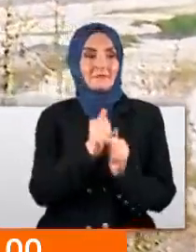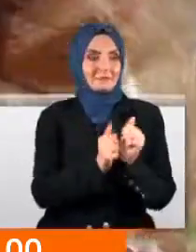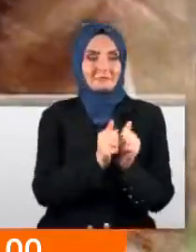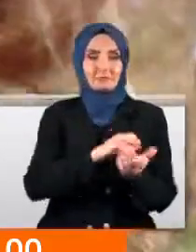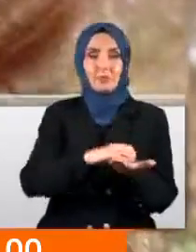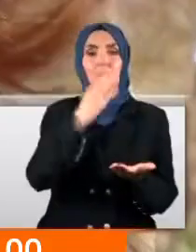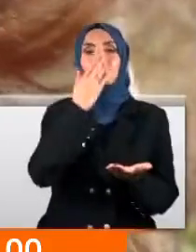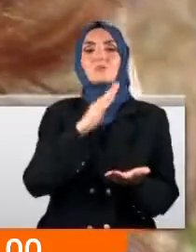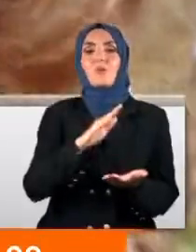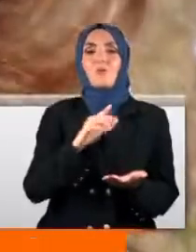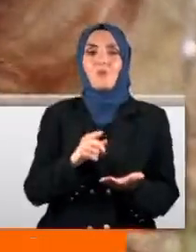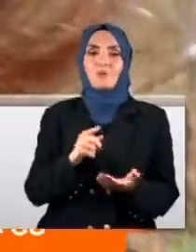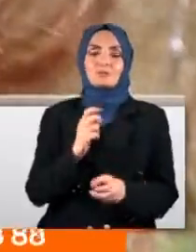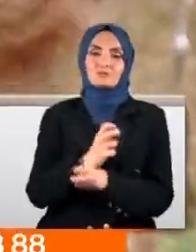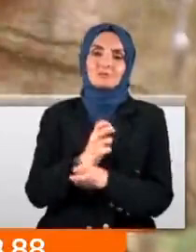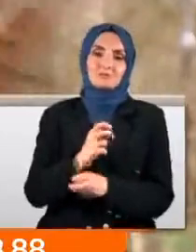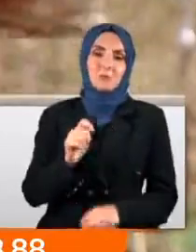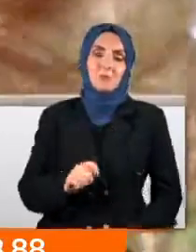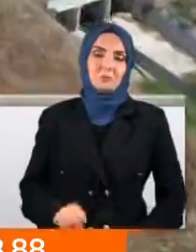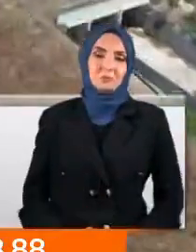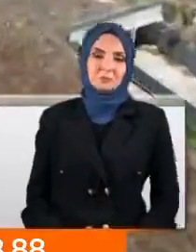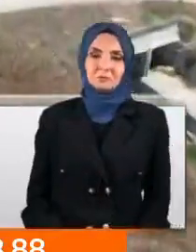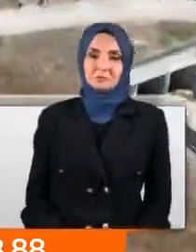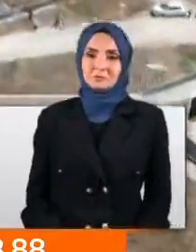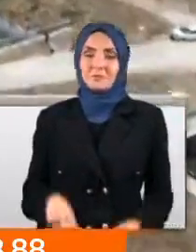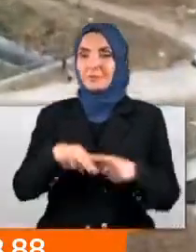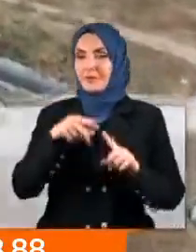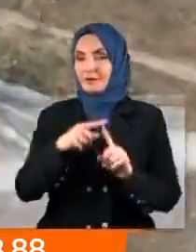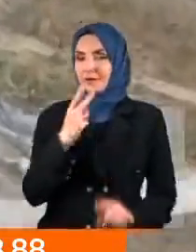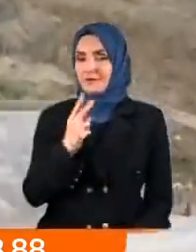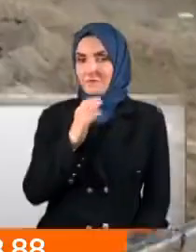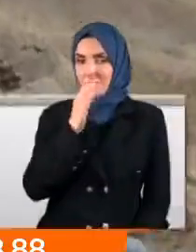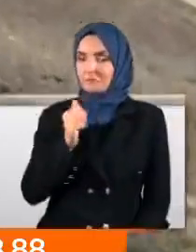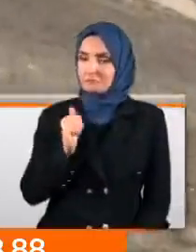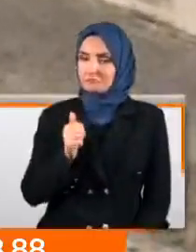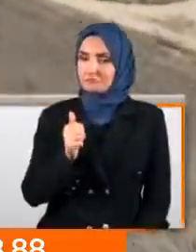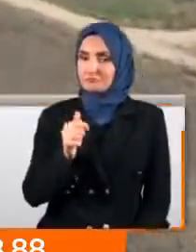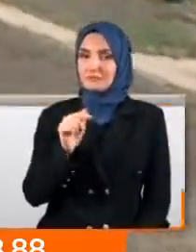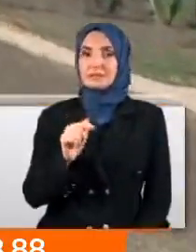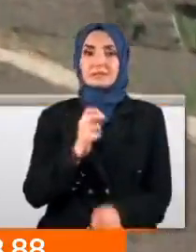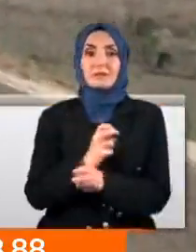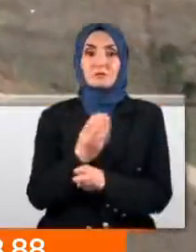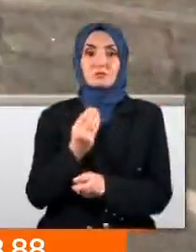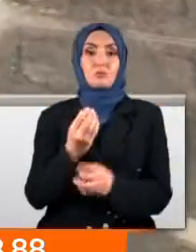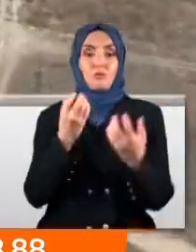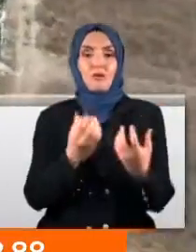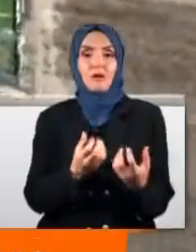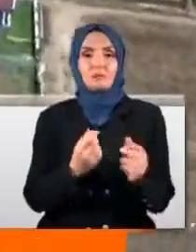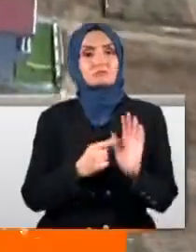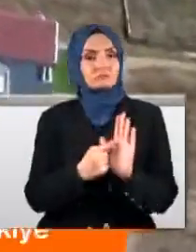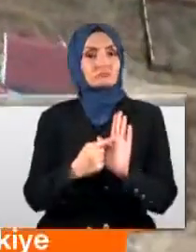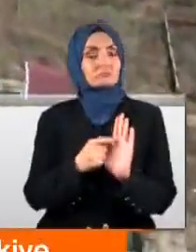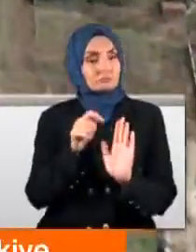var. Burada İBB'nin arıtma tesisi var mı? Yok. ATV Haber günlerdir tehlikenin boyutunu ekrana getiriyor. Her şey bir